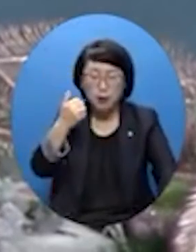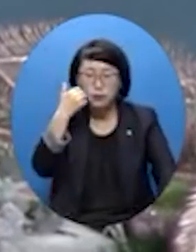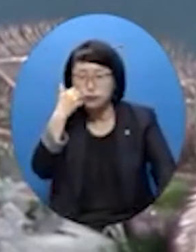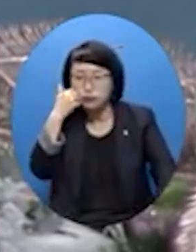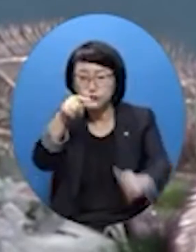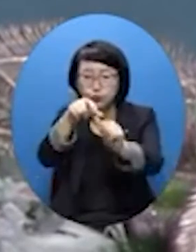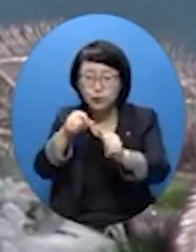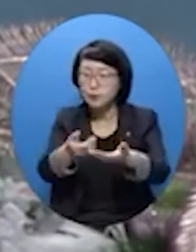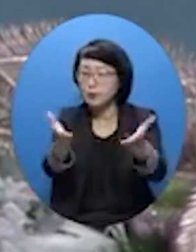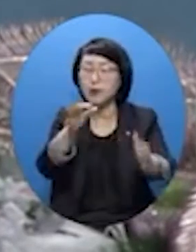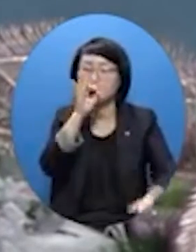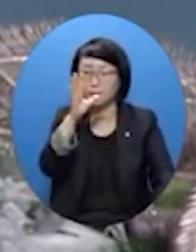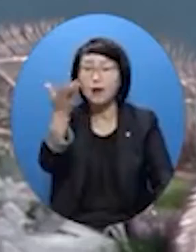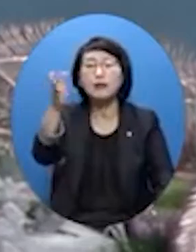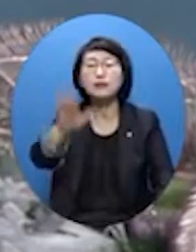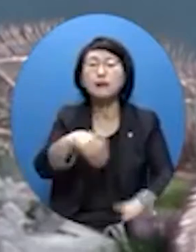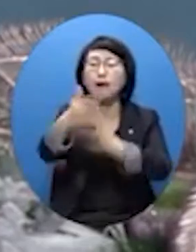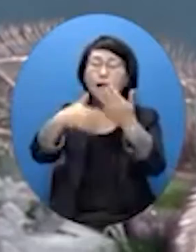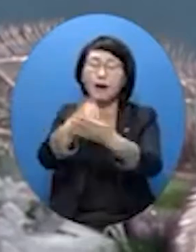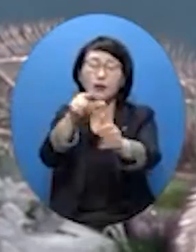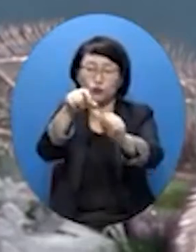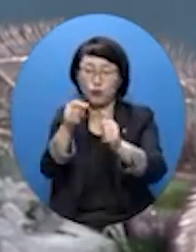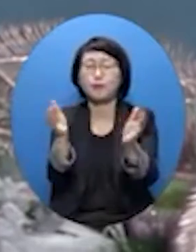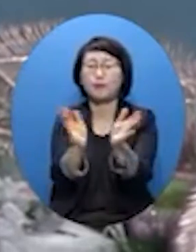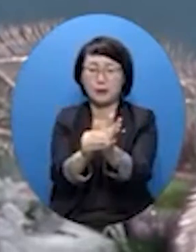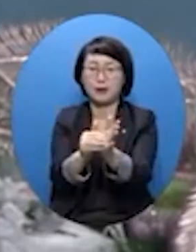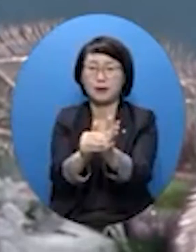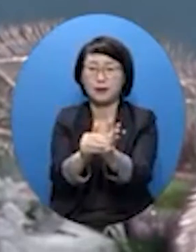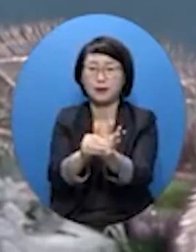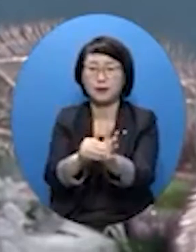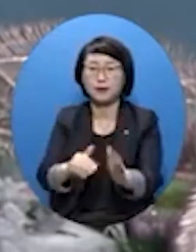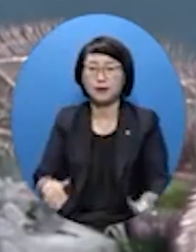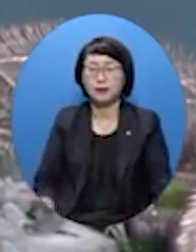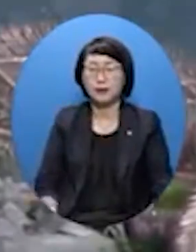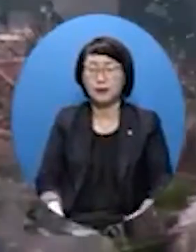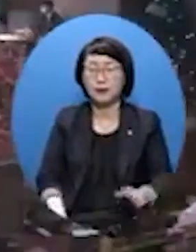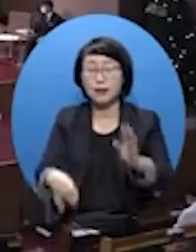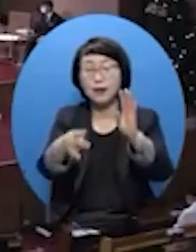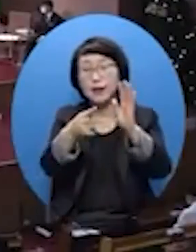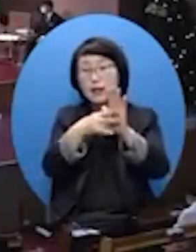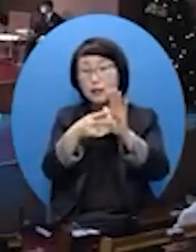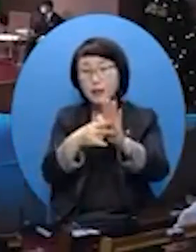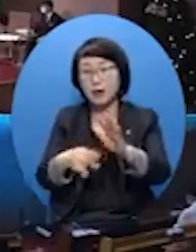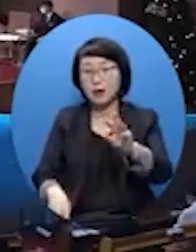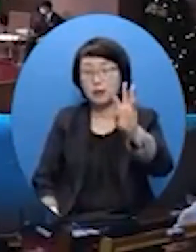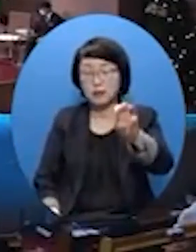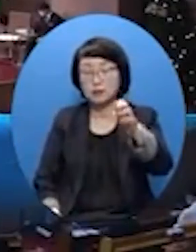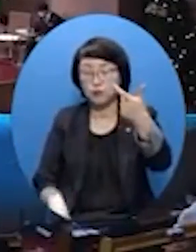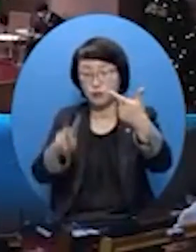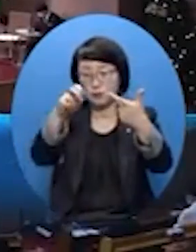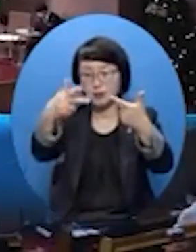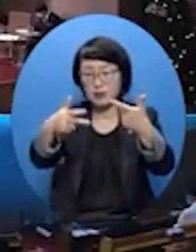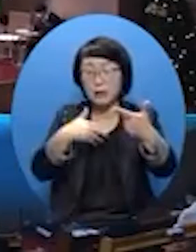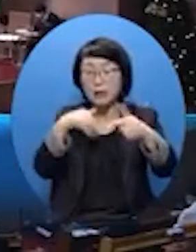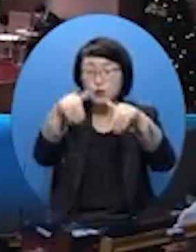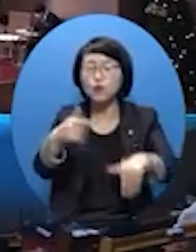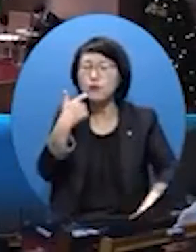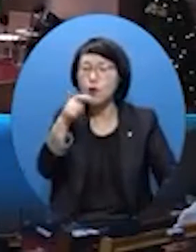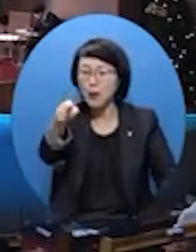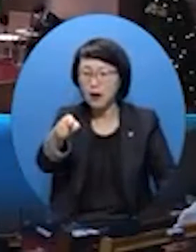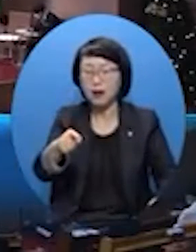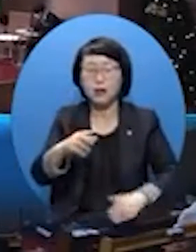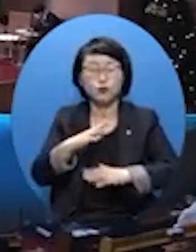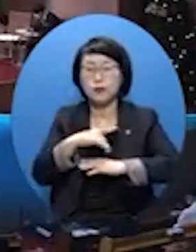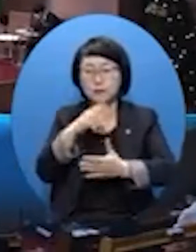구원하지 못했지만은 하나님께서 그들을 구원해 주신 것입니다. 예레미야 46장 27절입니다. 내 종 야곱아